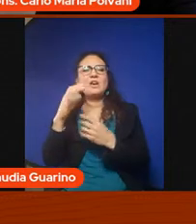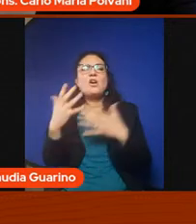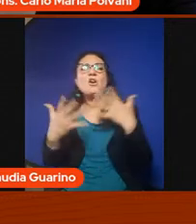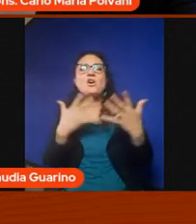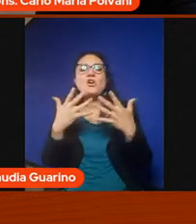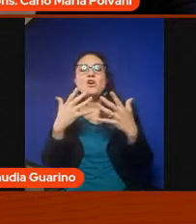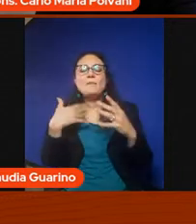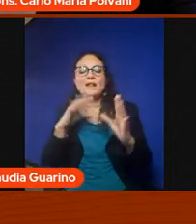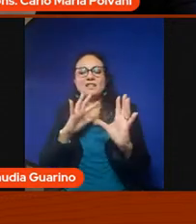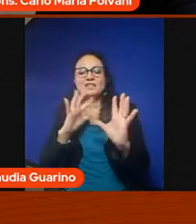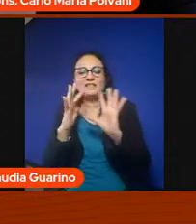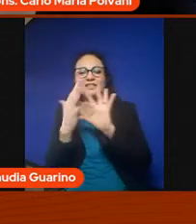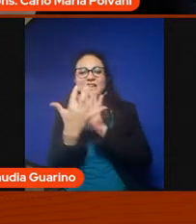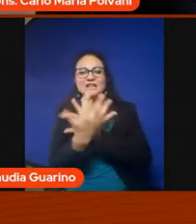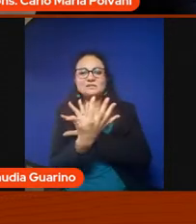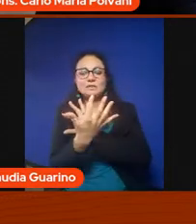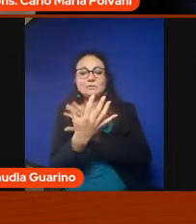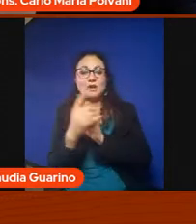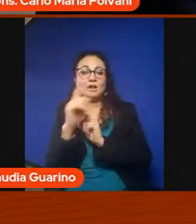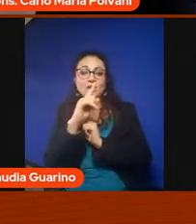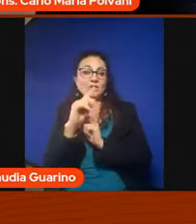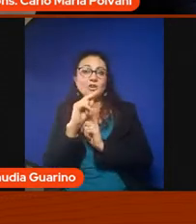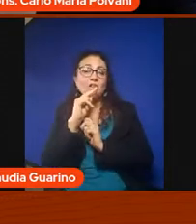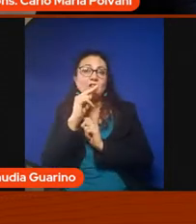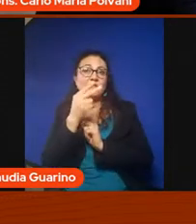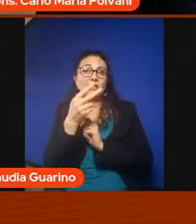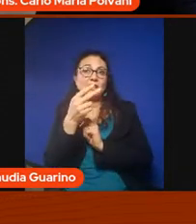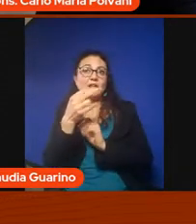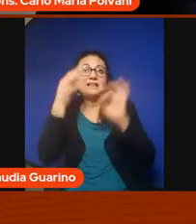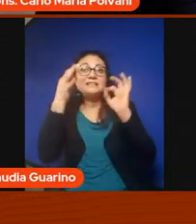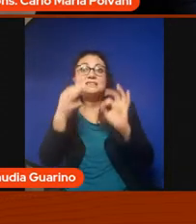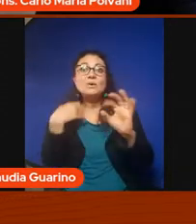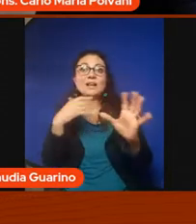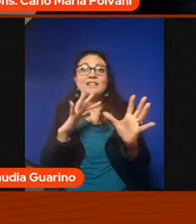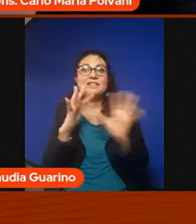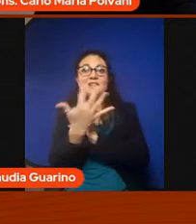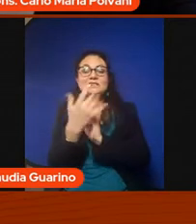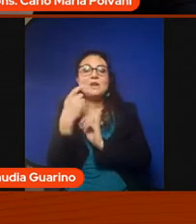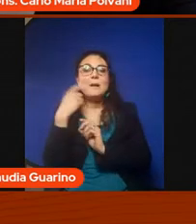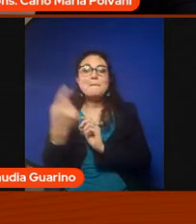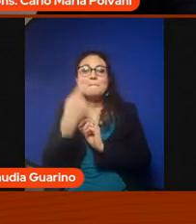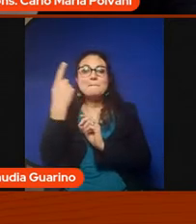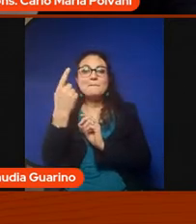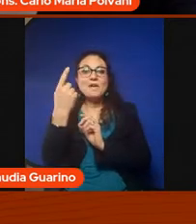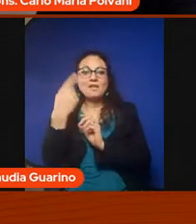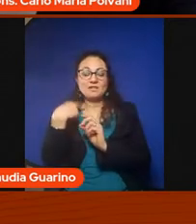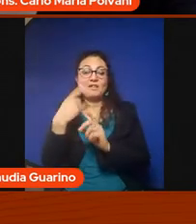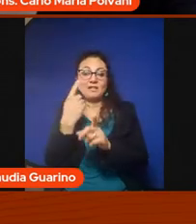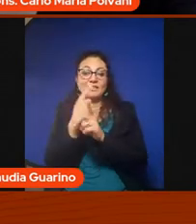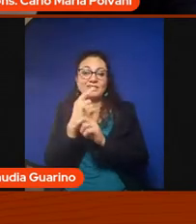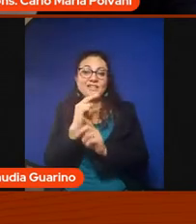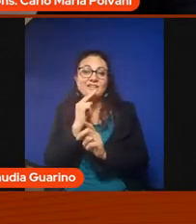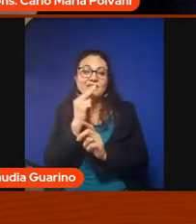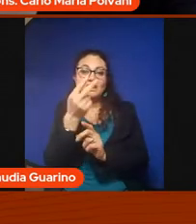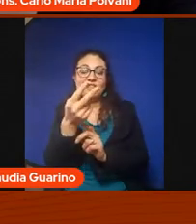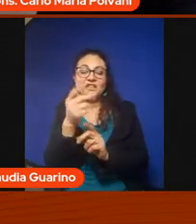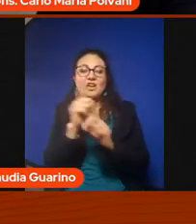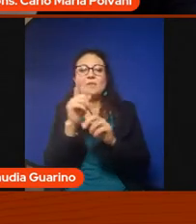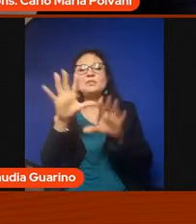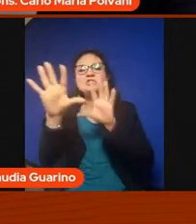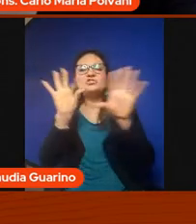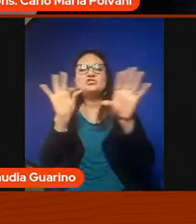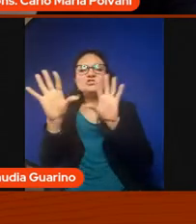trasformarsi, e non è detto che ci si trasformi per il meglio, questo lo dobbiamo dire, e qui dove le scelte di tutti